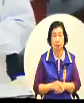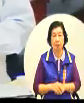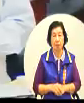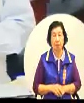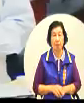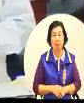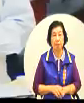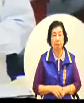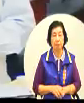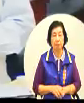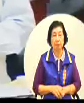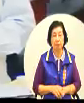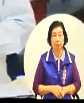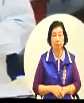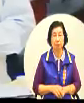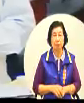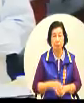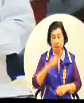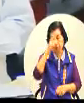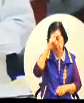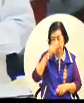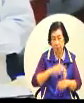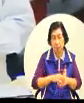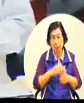我要让陈启市长